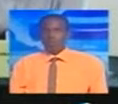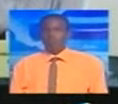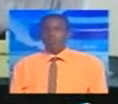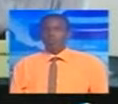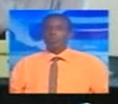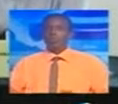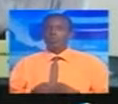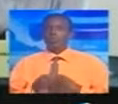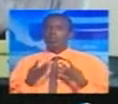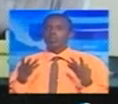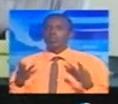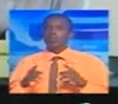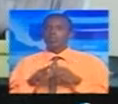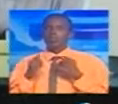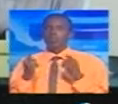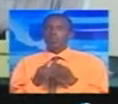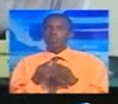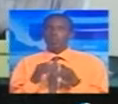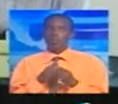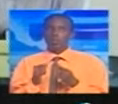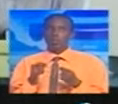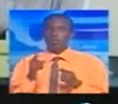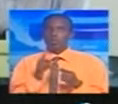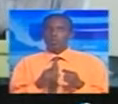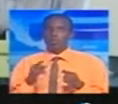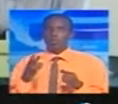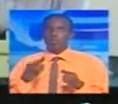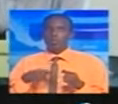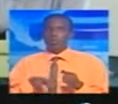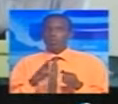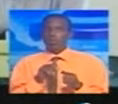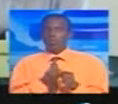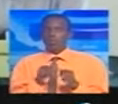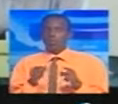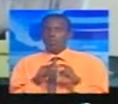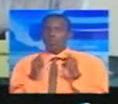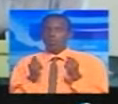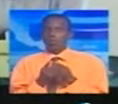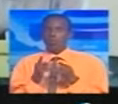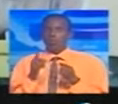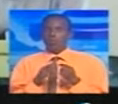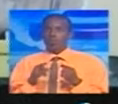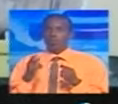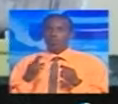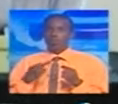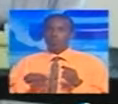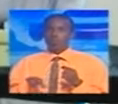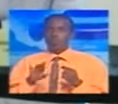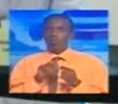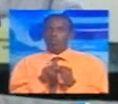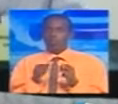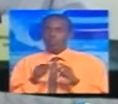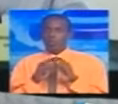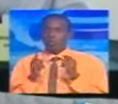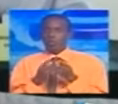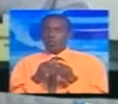grand plaisir pour moi que d'être parmi vous aujourd'hui à cette cérémonie de clôture de la formation